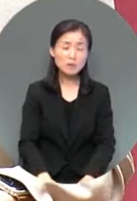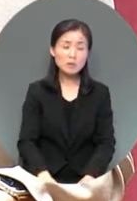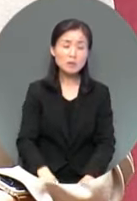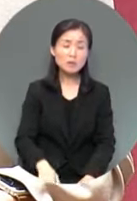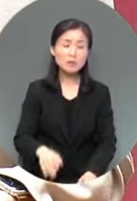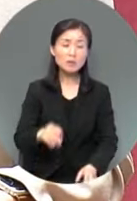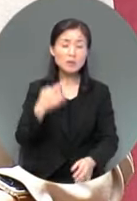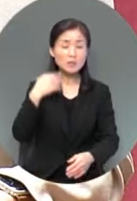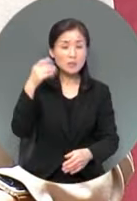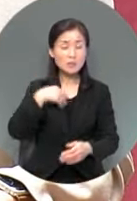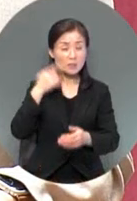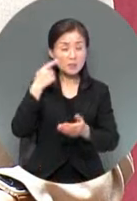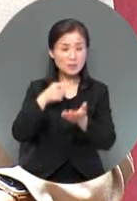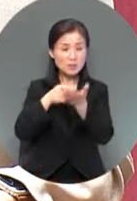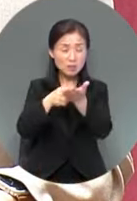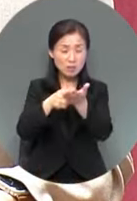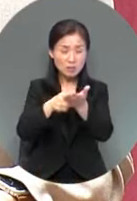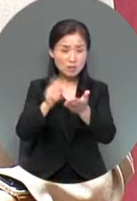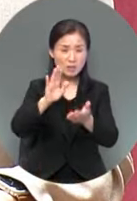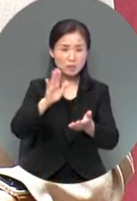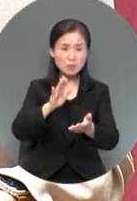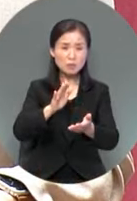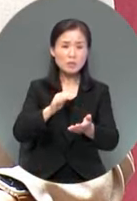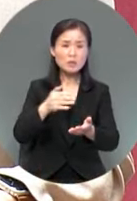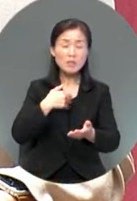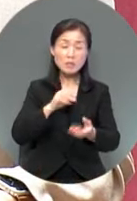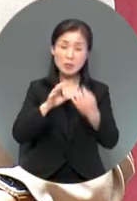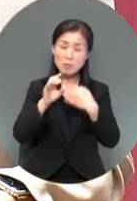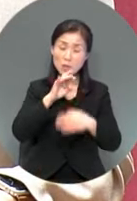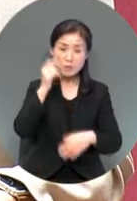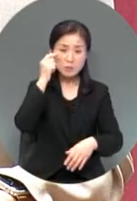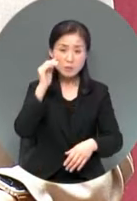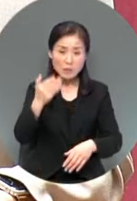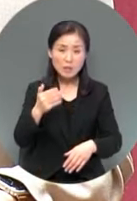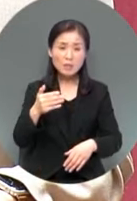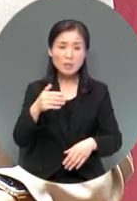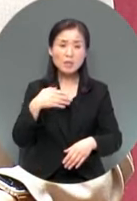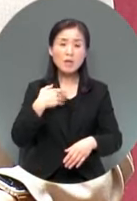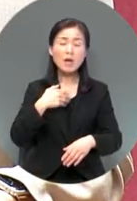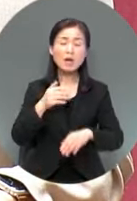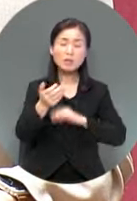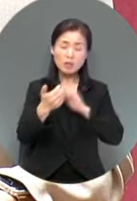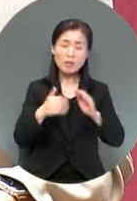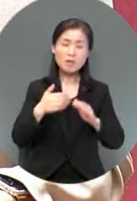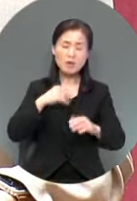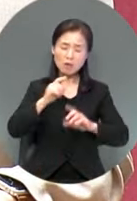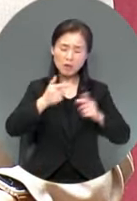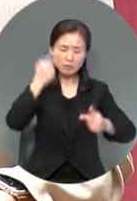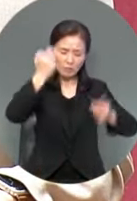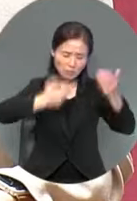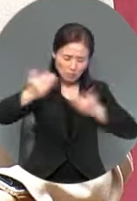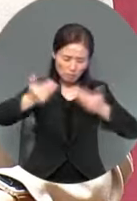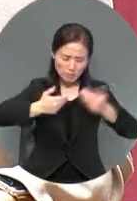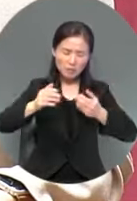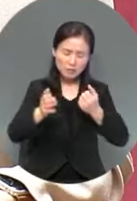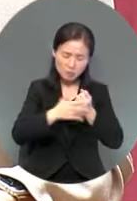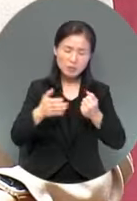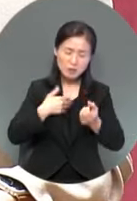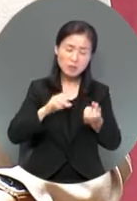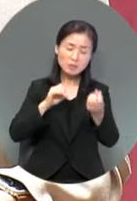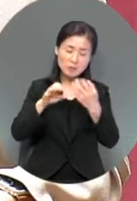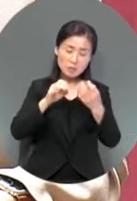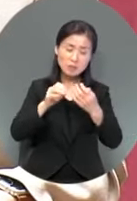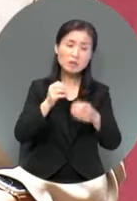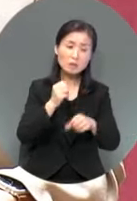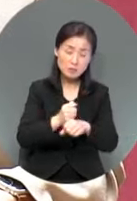위원님은 제 답변만 보셨나 본데요. 앞에서 굉장히 여러 가지 일반론적인 질문을 하셨죠. 네. 그분은 안 보신 것 같네요. 네, 그 의견은